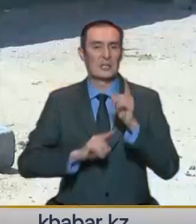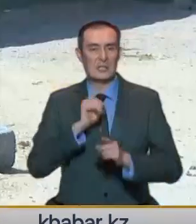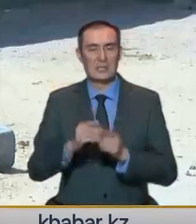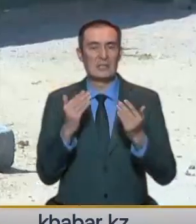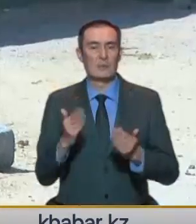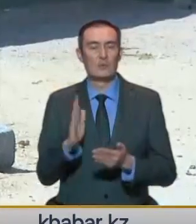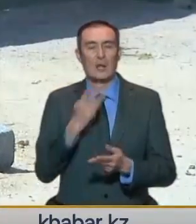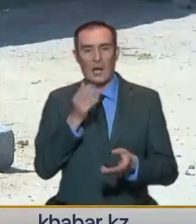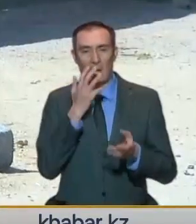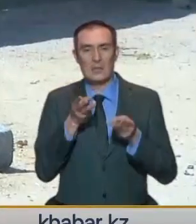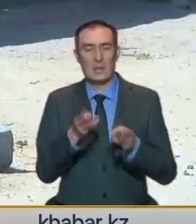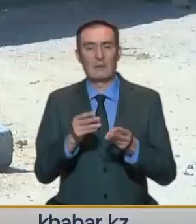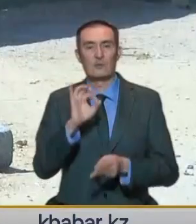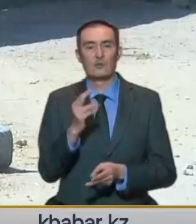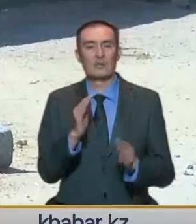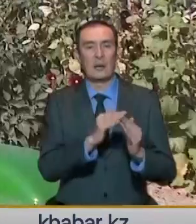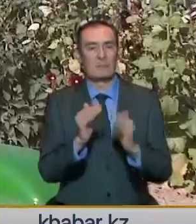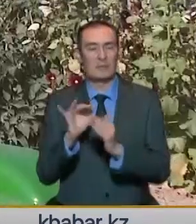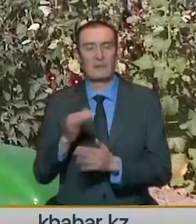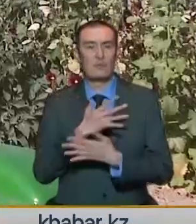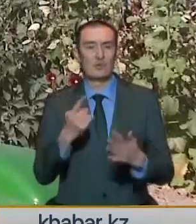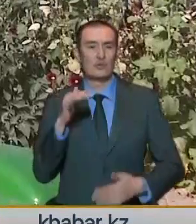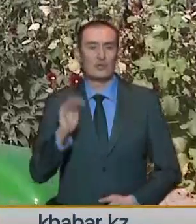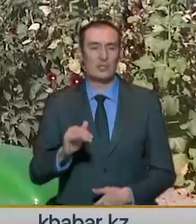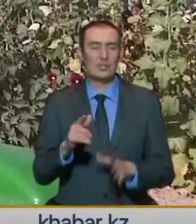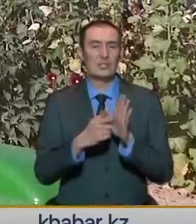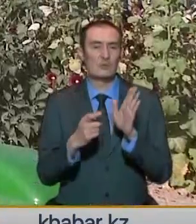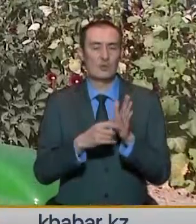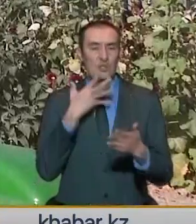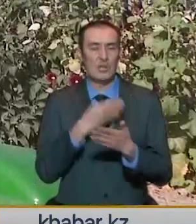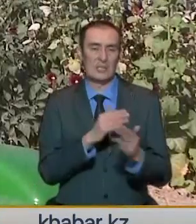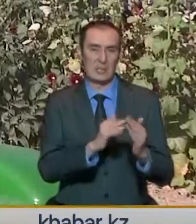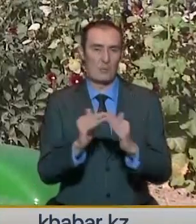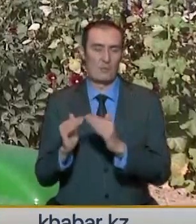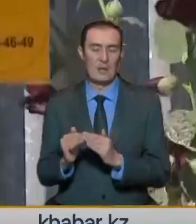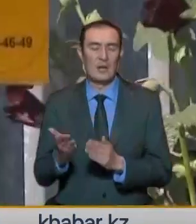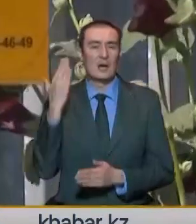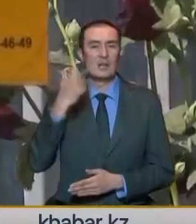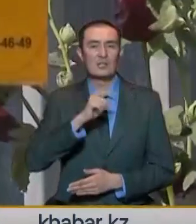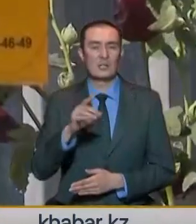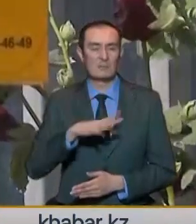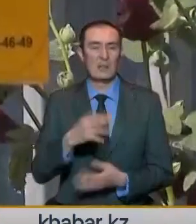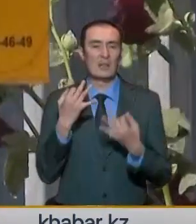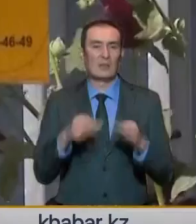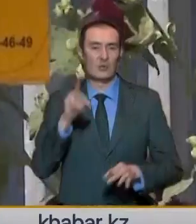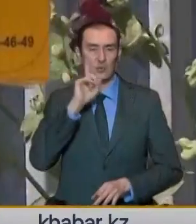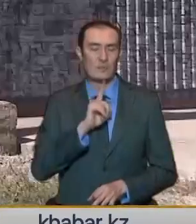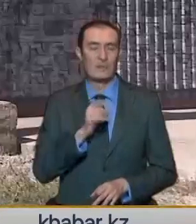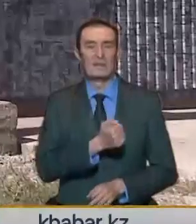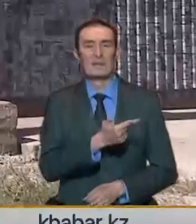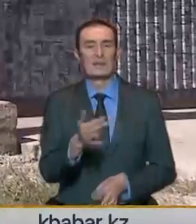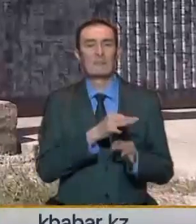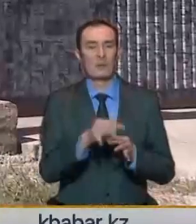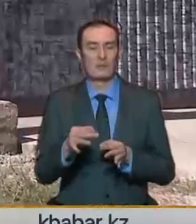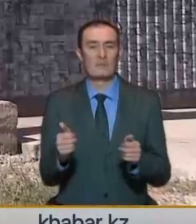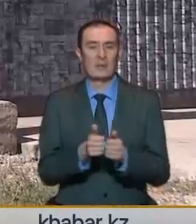Газом теперь будут отапливать несколько социальных объектов и больше 1700 частных домов. Ранее голубое топливо стало доступным в нескольких микрорайонах